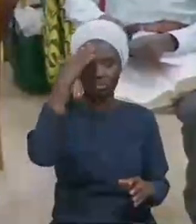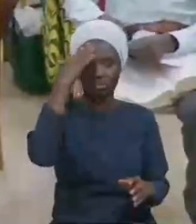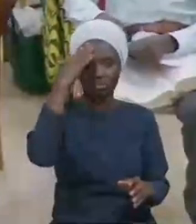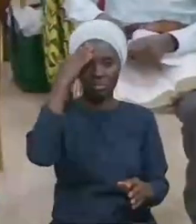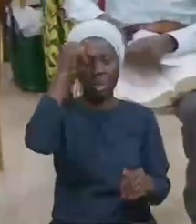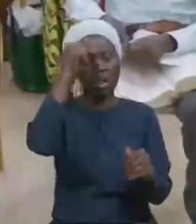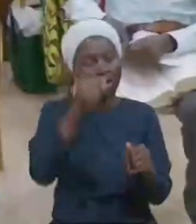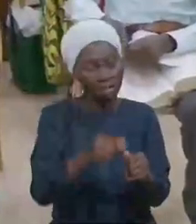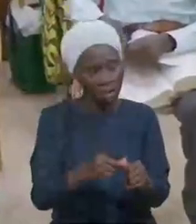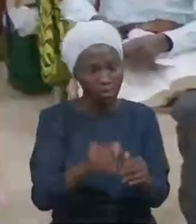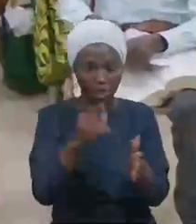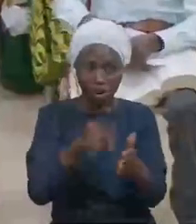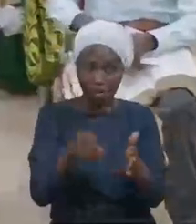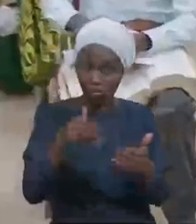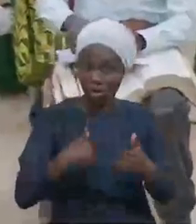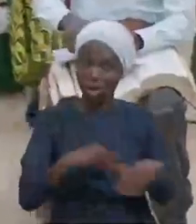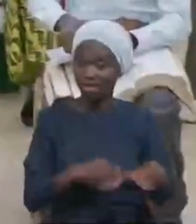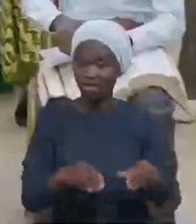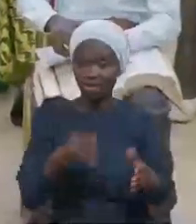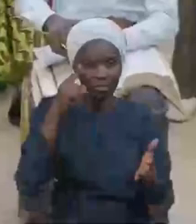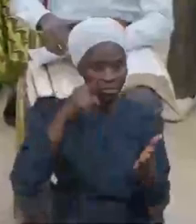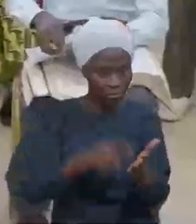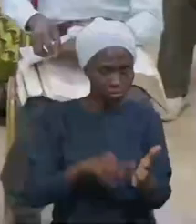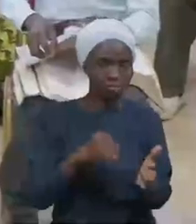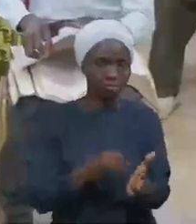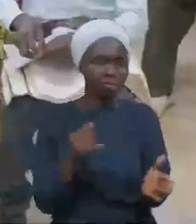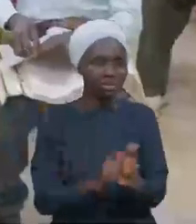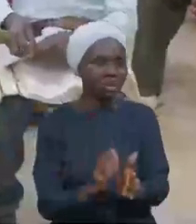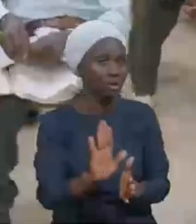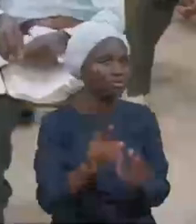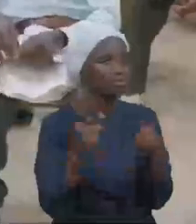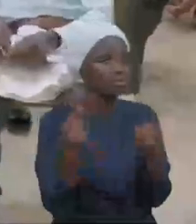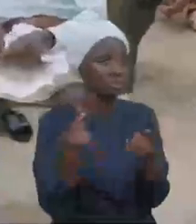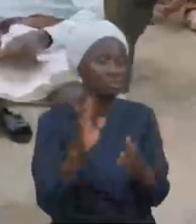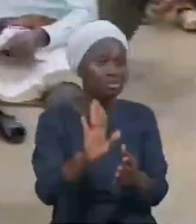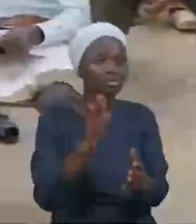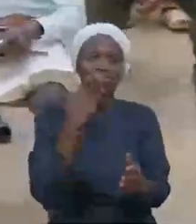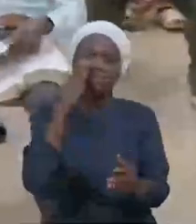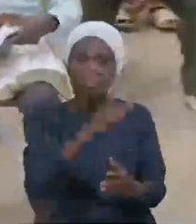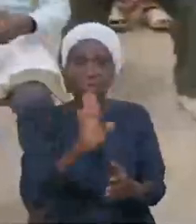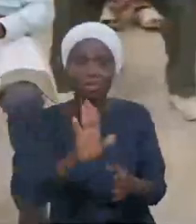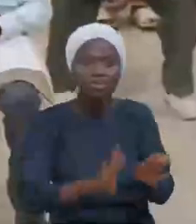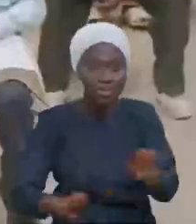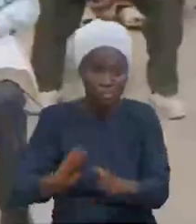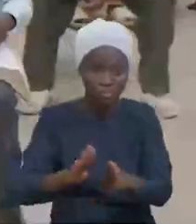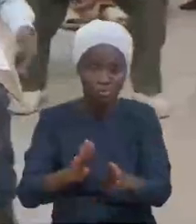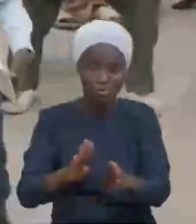péchés, tes mauvais actes, tes comportements qui l'ont cloué à la